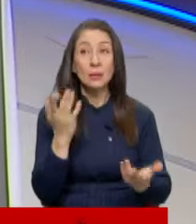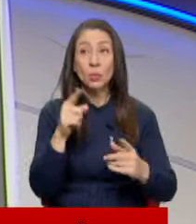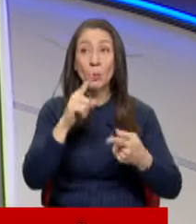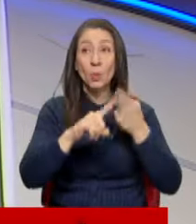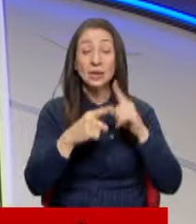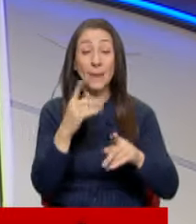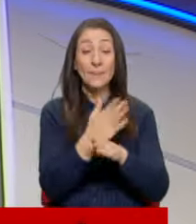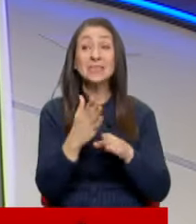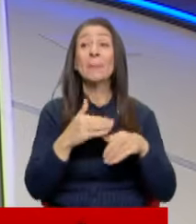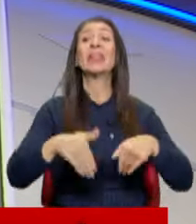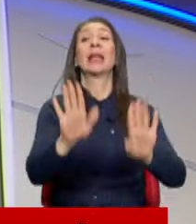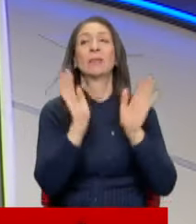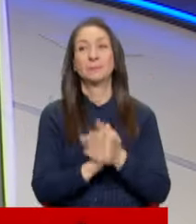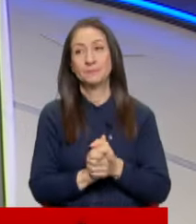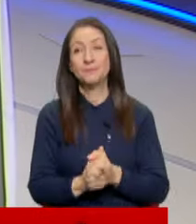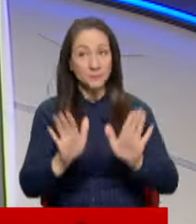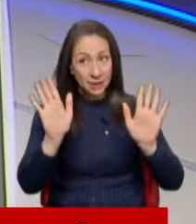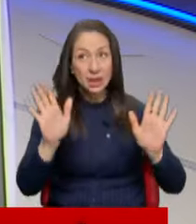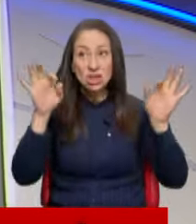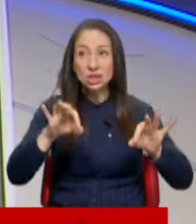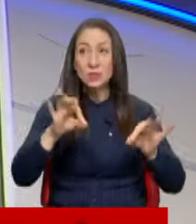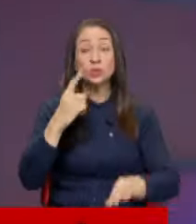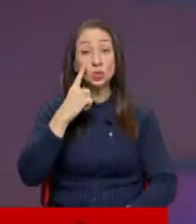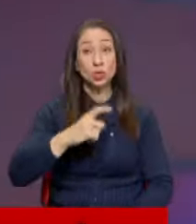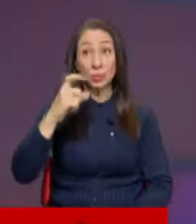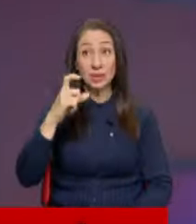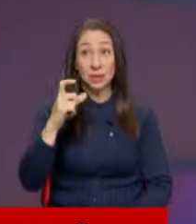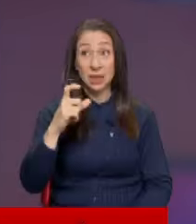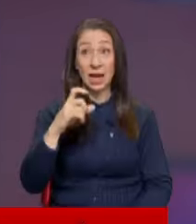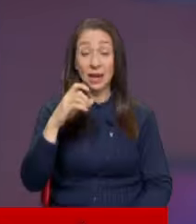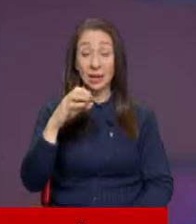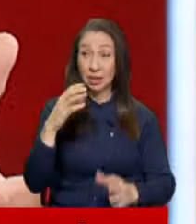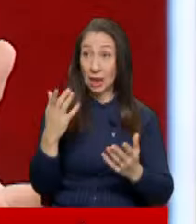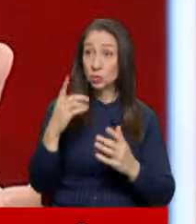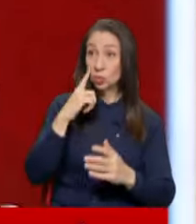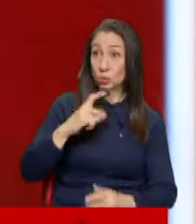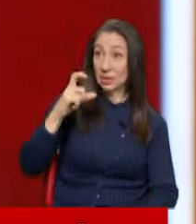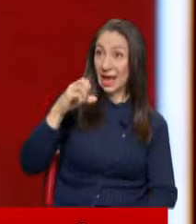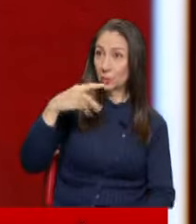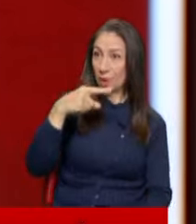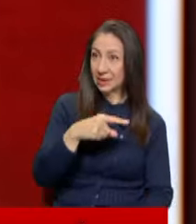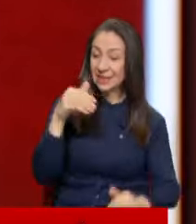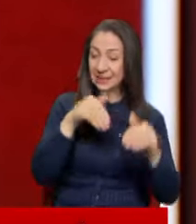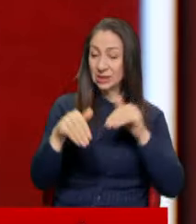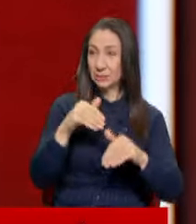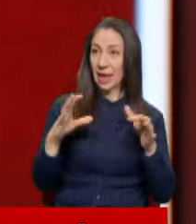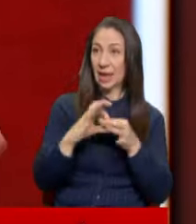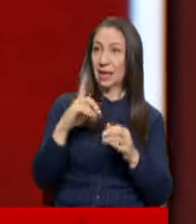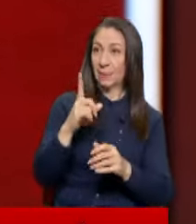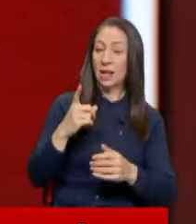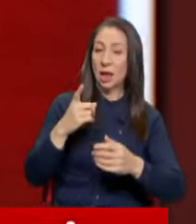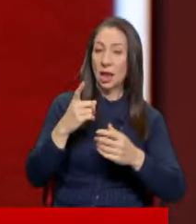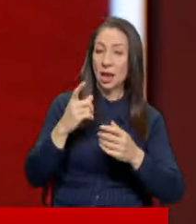siyasete malzeme değil mi şimdi hem Cumhurbaşkanı Cumhurbaşkanı Erdoğan'ın seçimle ilgili bir